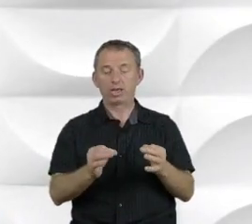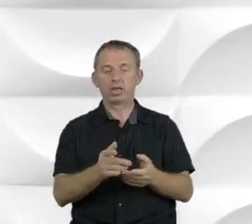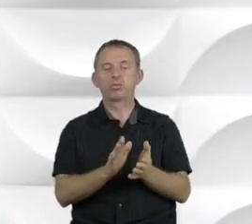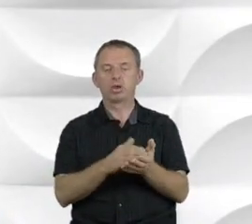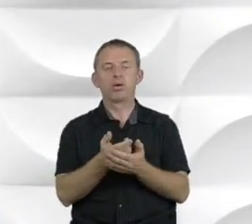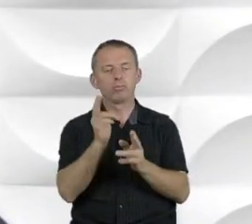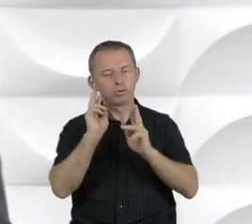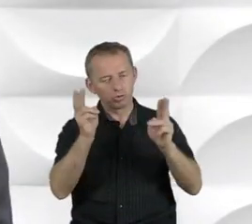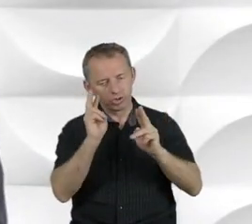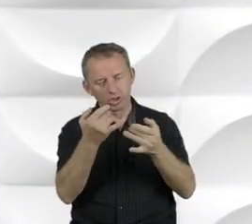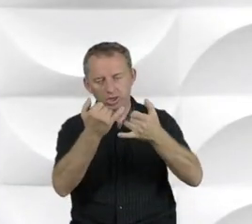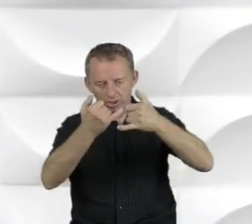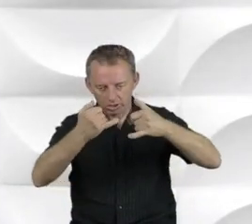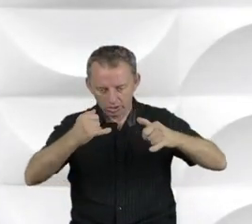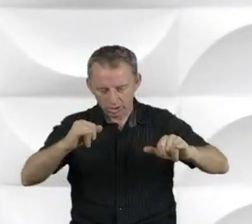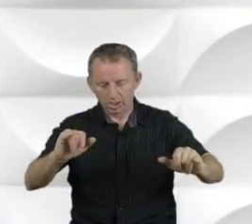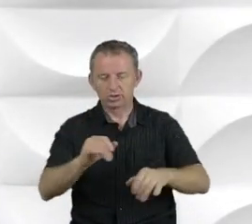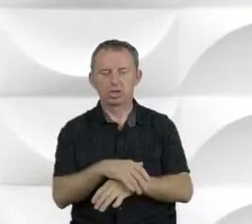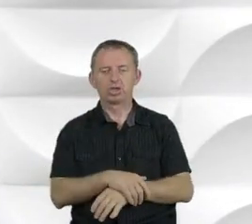brzmi inaczej.